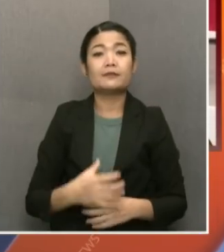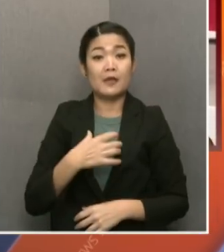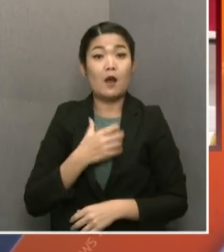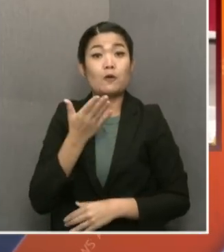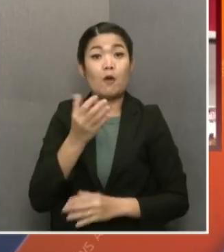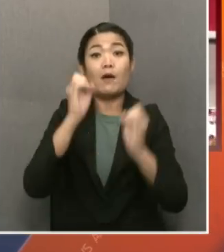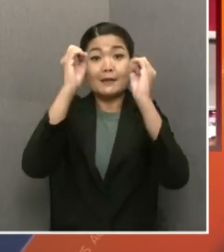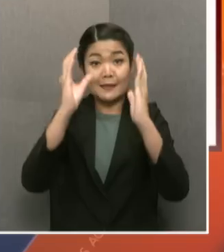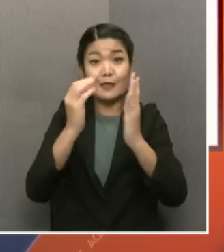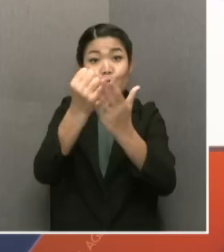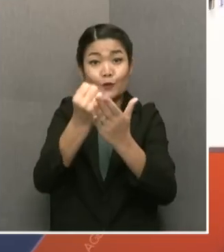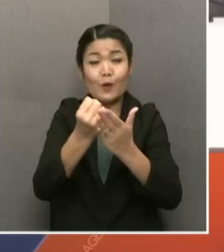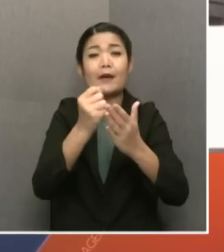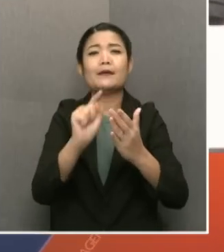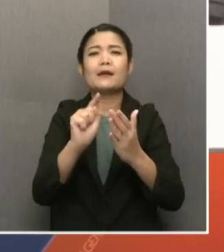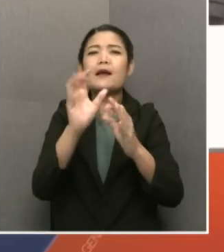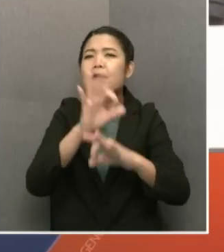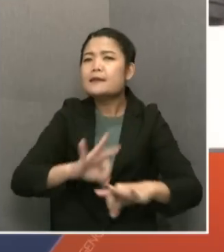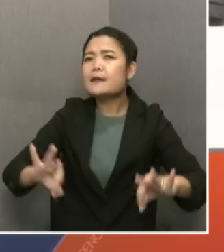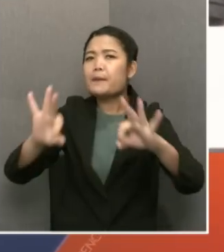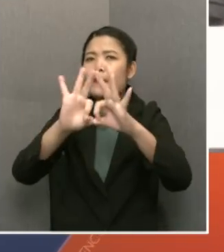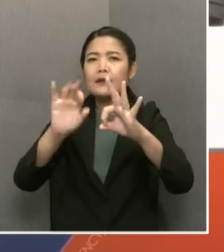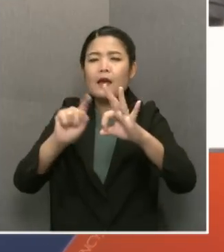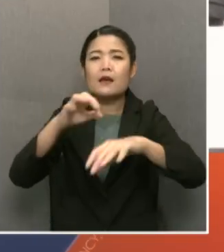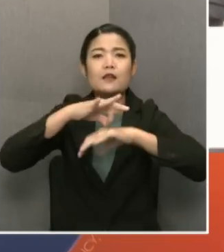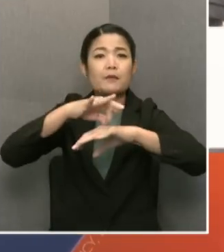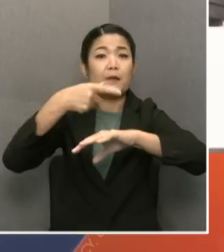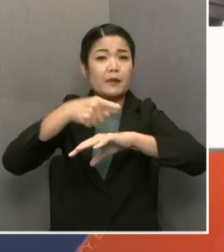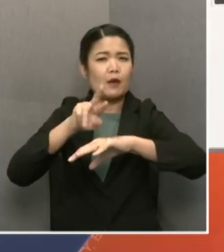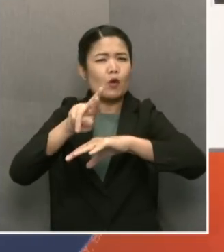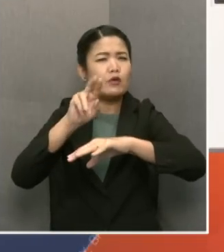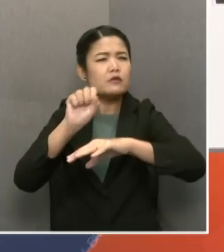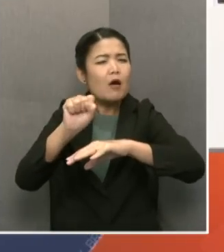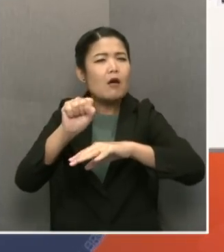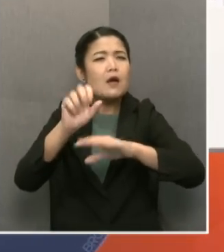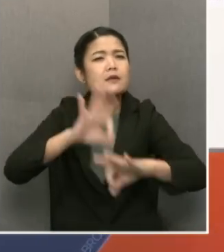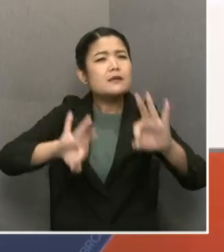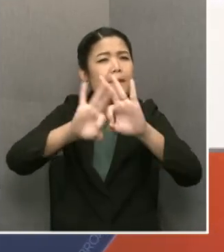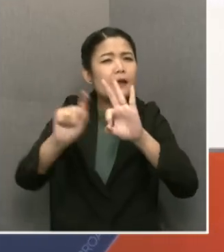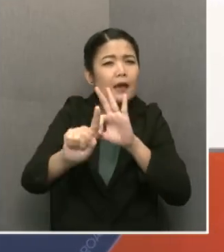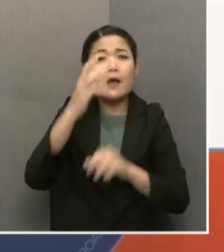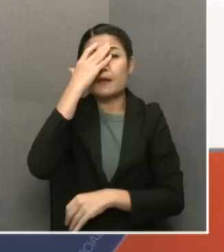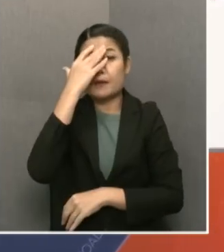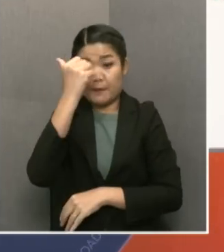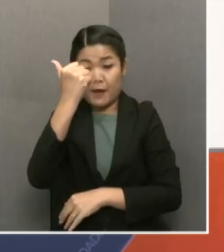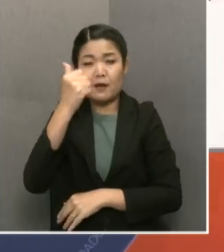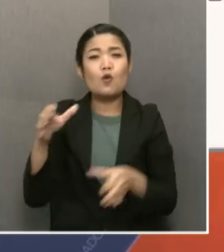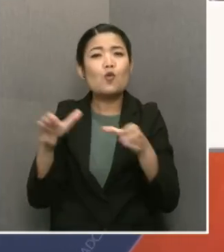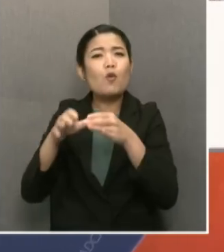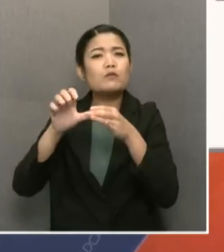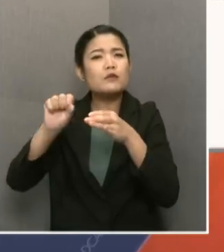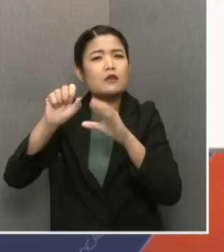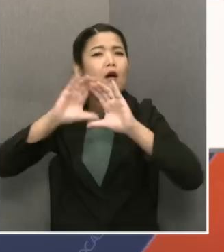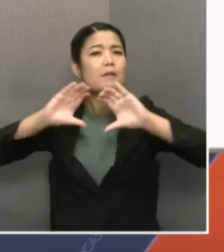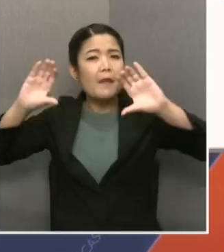ช่วยเน้นย้ำความสำคัญของตำแหน่งประธานรัฐสภากันหน่อยค่ะทำไมการจัดตั้งรัฐบาลในปีนี้นะคะทั้งพรรค